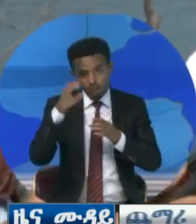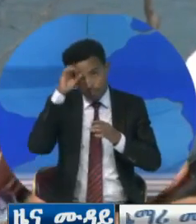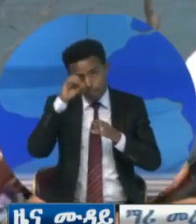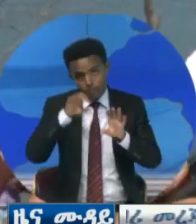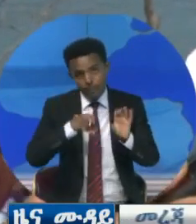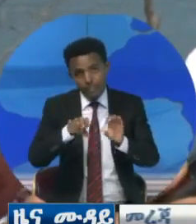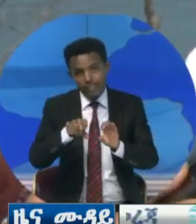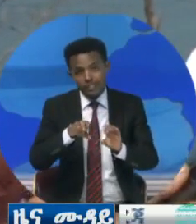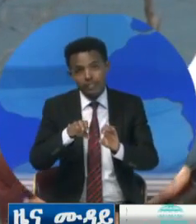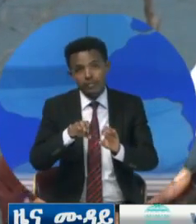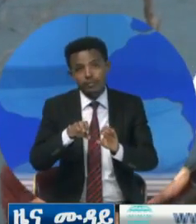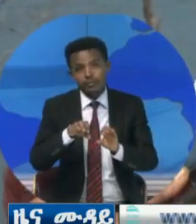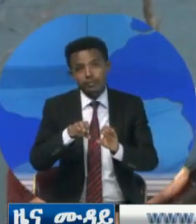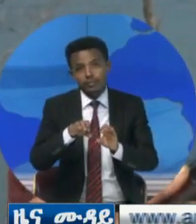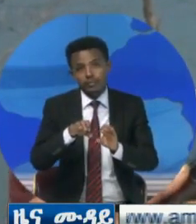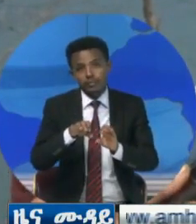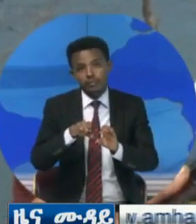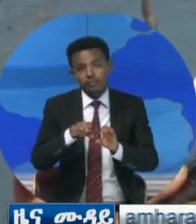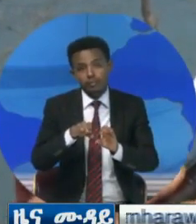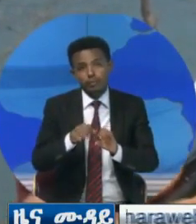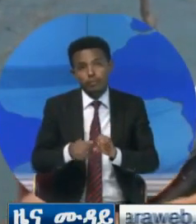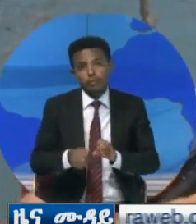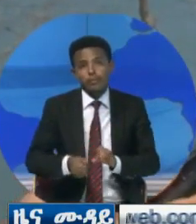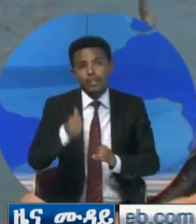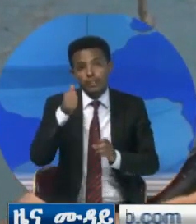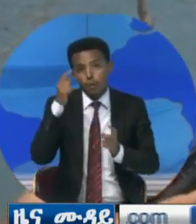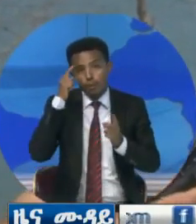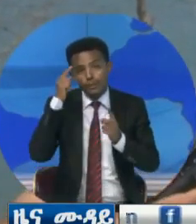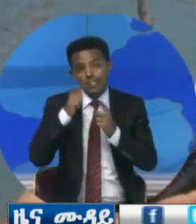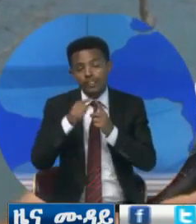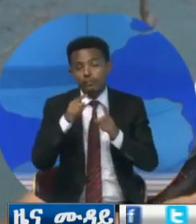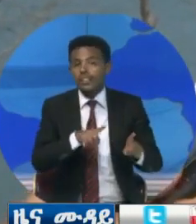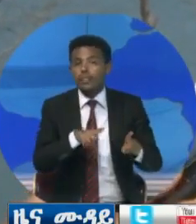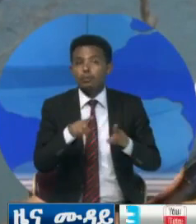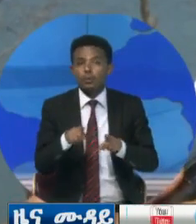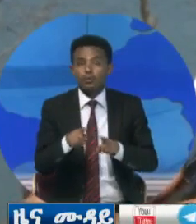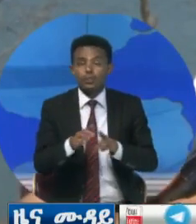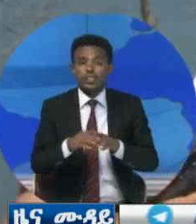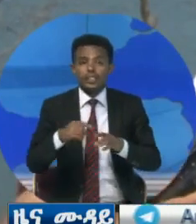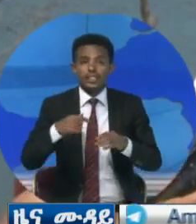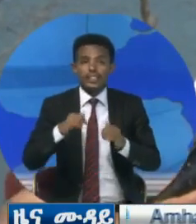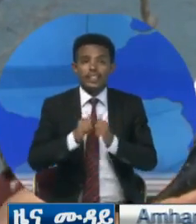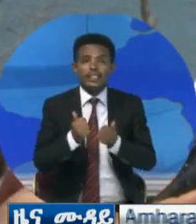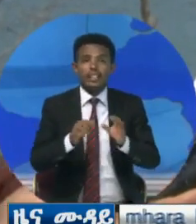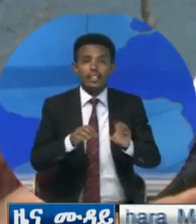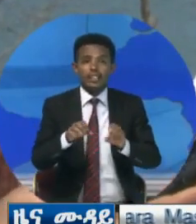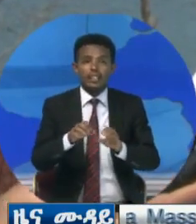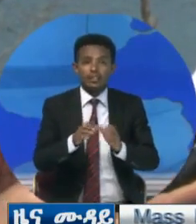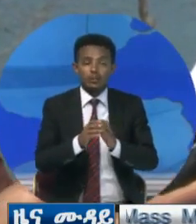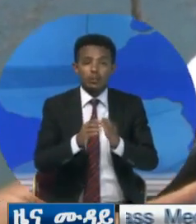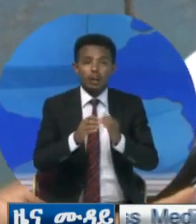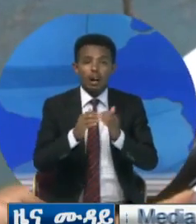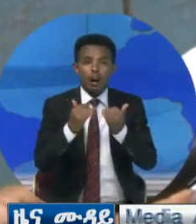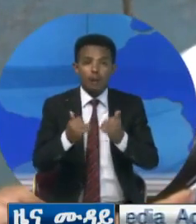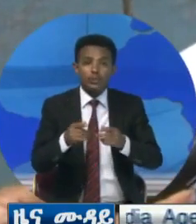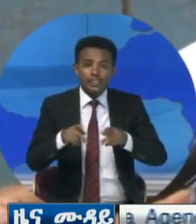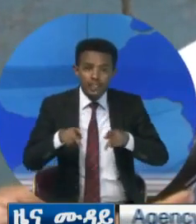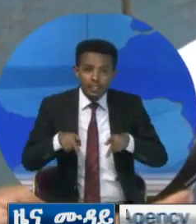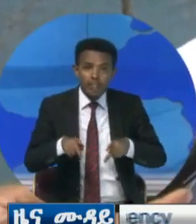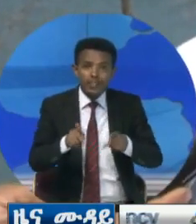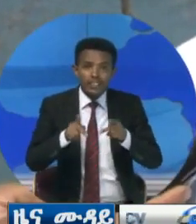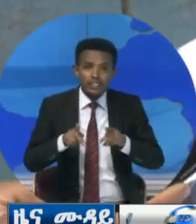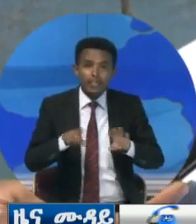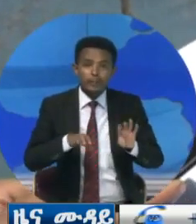የኛ ሜን ኦብጀክቲቭ ደግሞ እናንተ እንዴት አድርጋችሁ ውሃውን ሀርቨስት